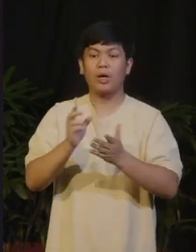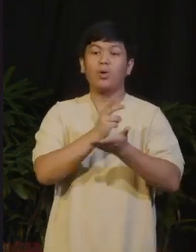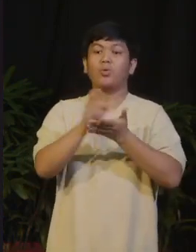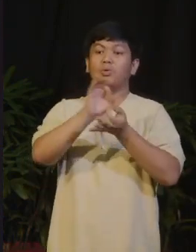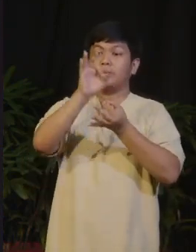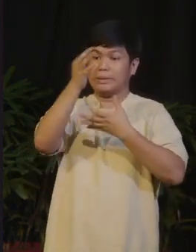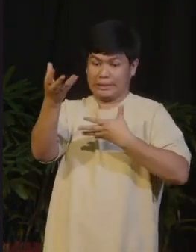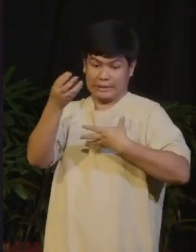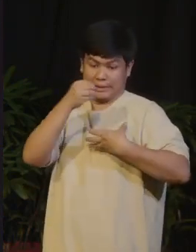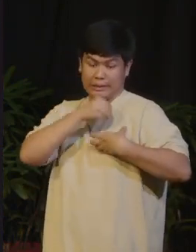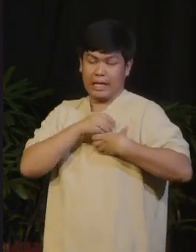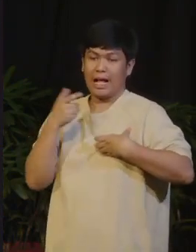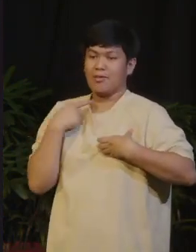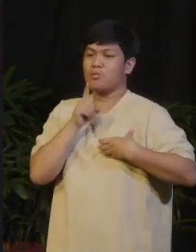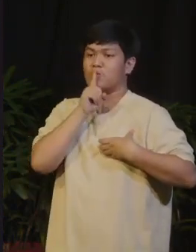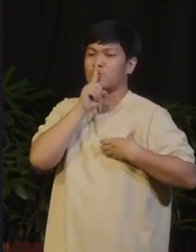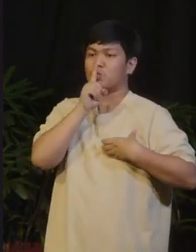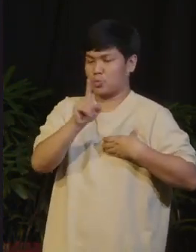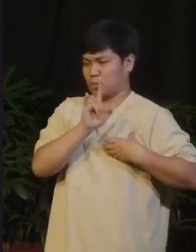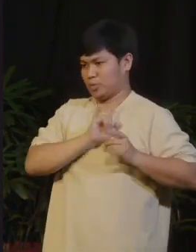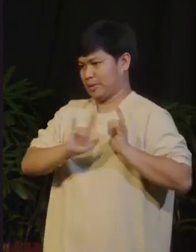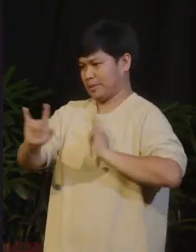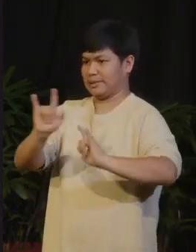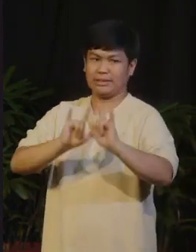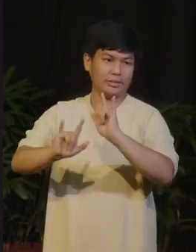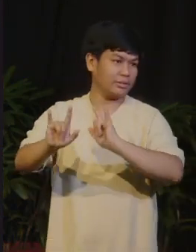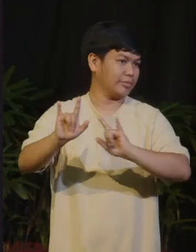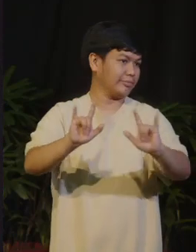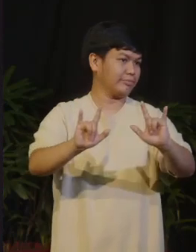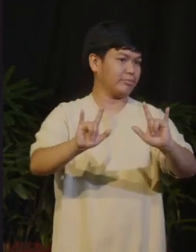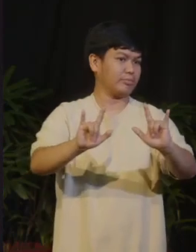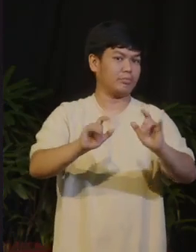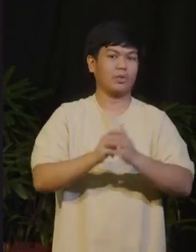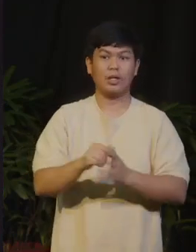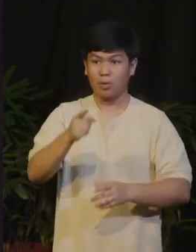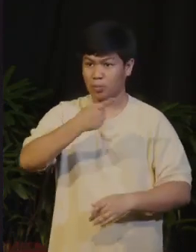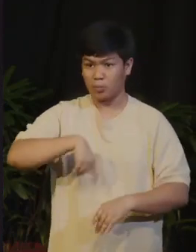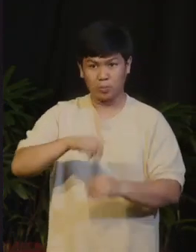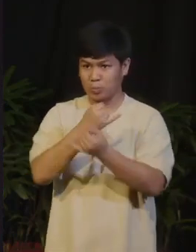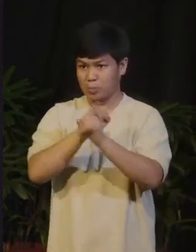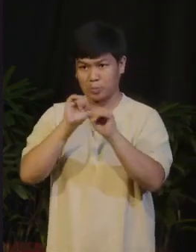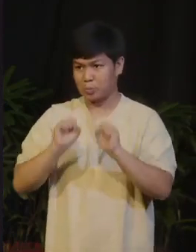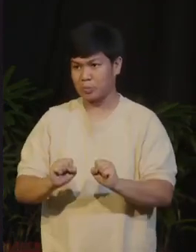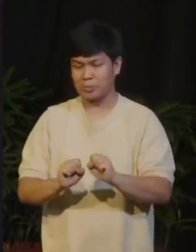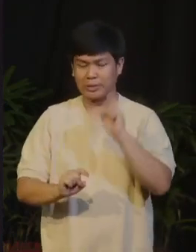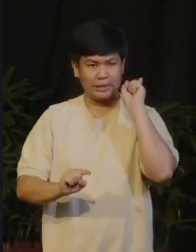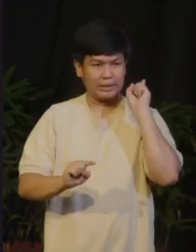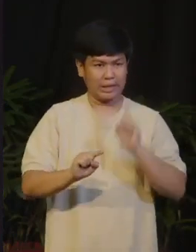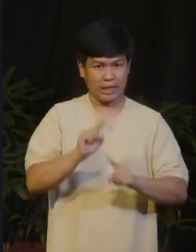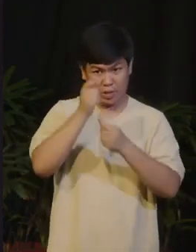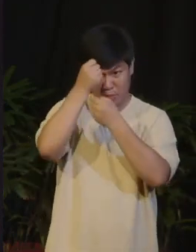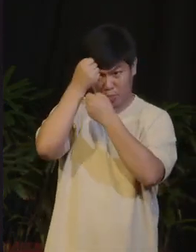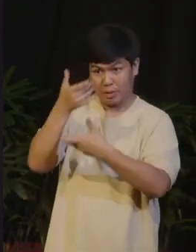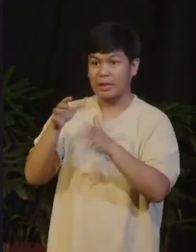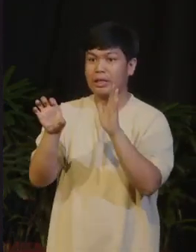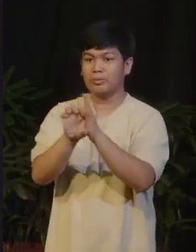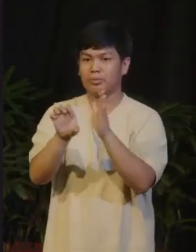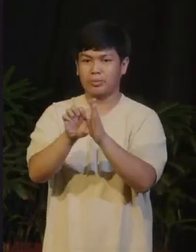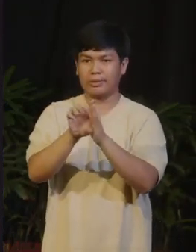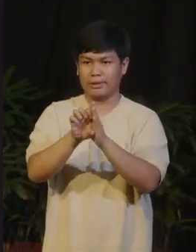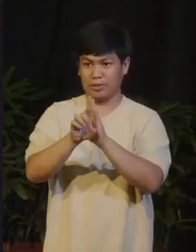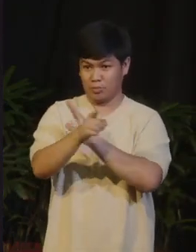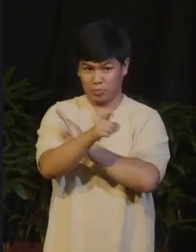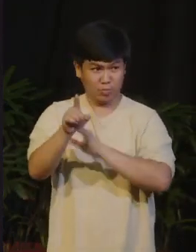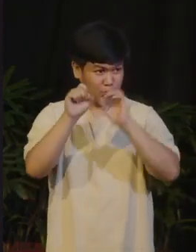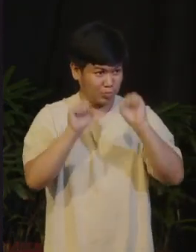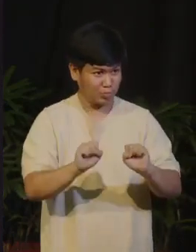Espiritu Santo. Yun po yung parang imposible nating masunod, di ba? Sabi doon, love your enemies,